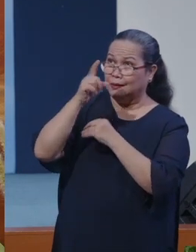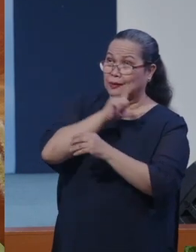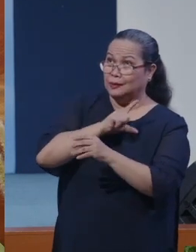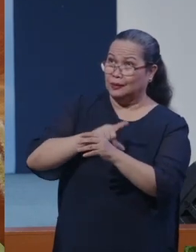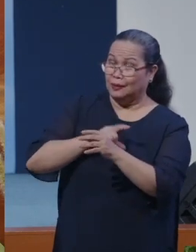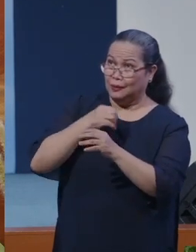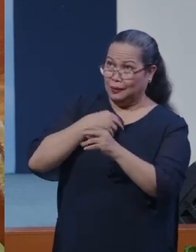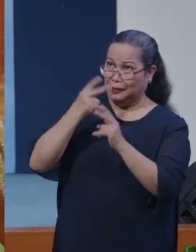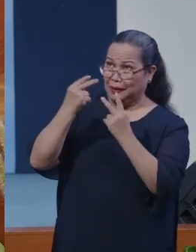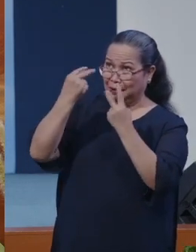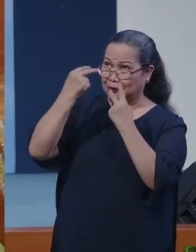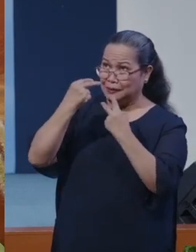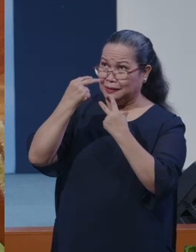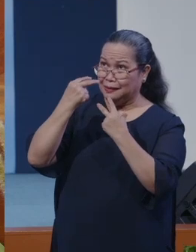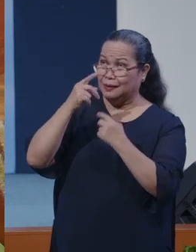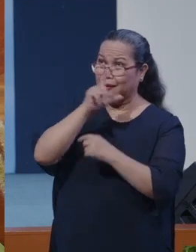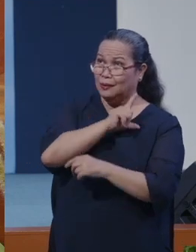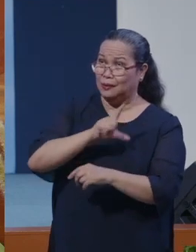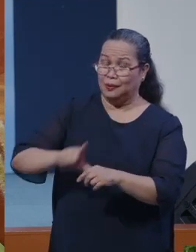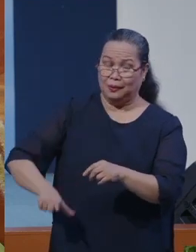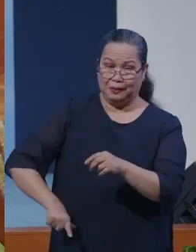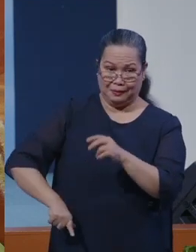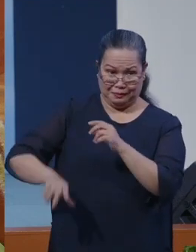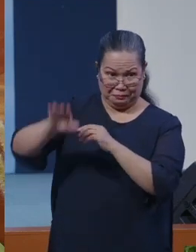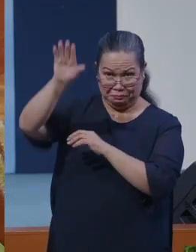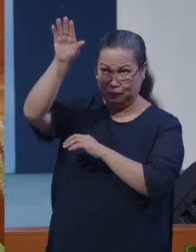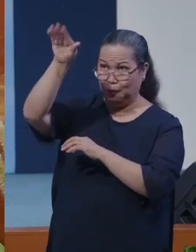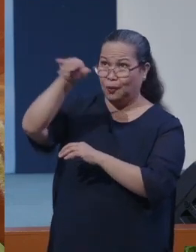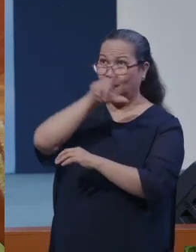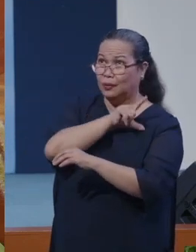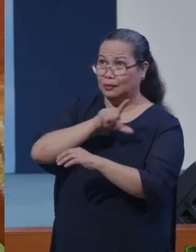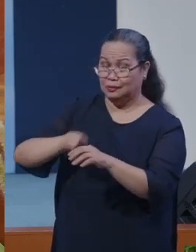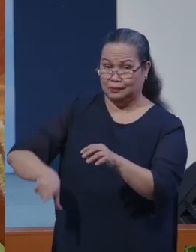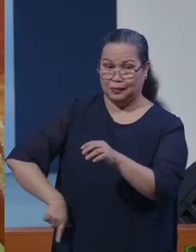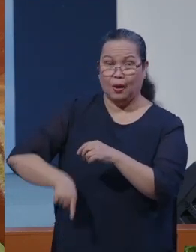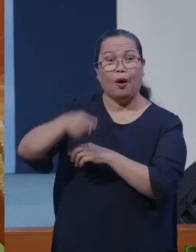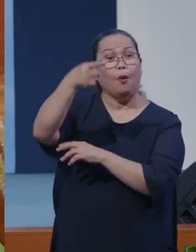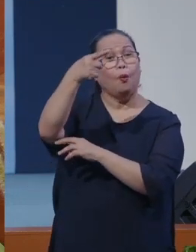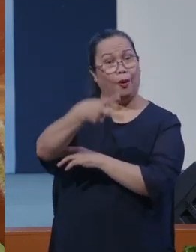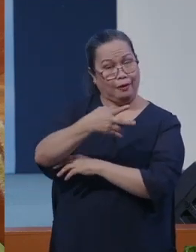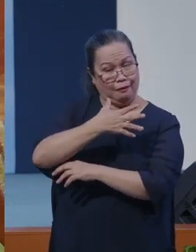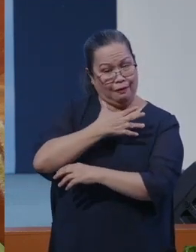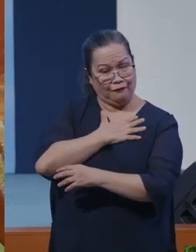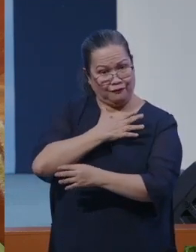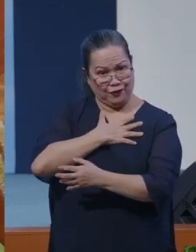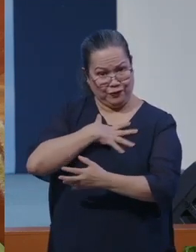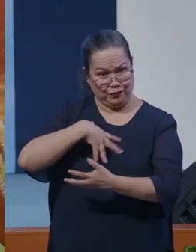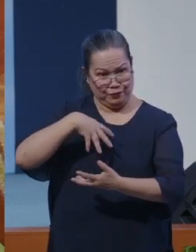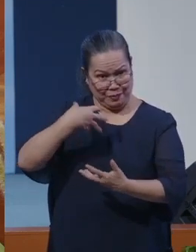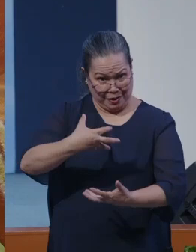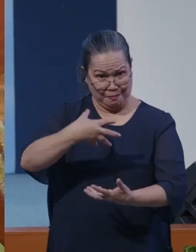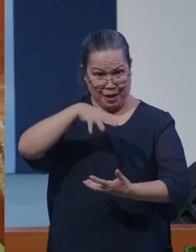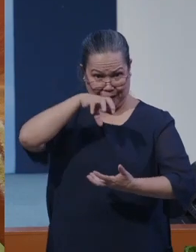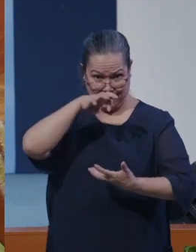"Behold, Lord," tinawag na niyang Panginoon, "the half of my goods I give to the